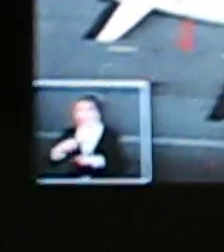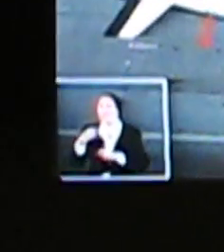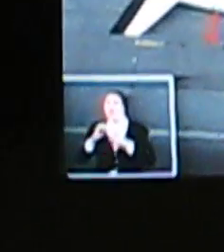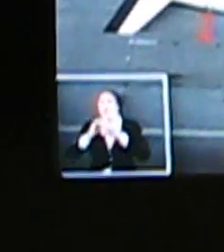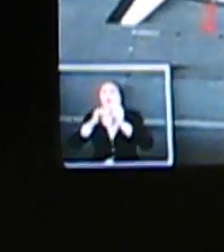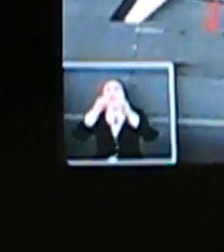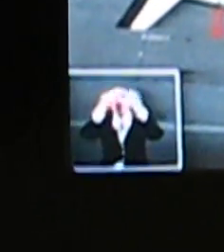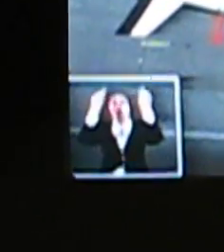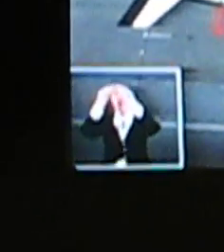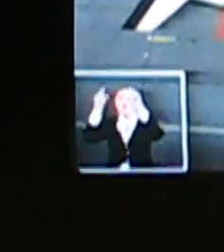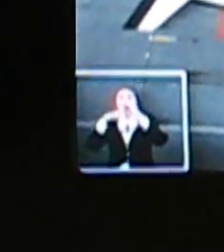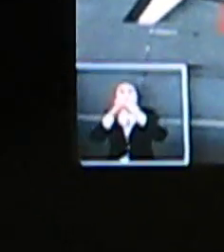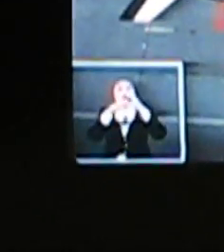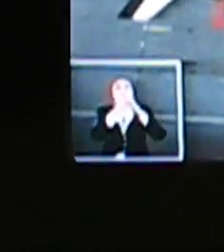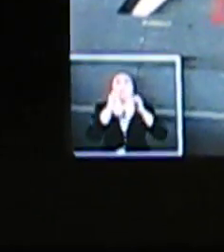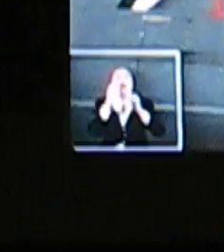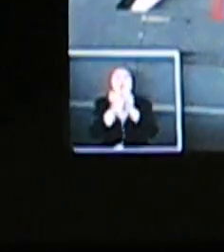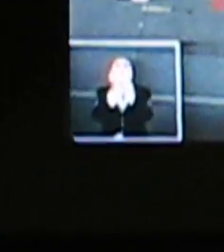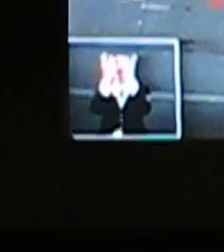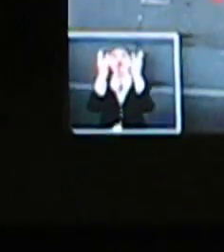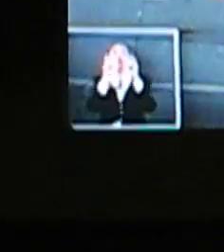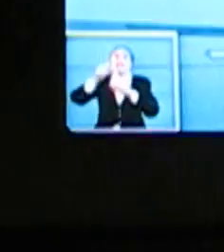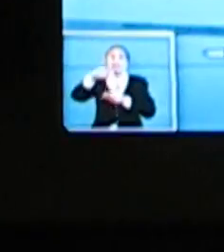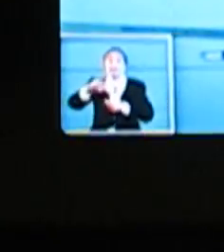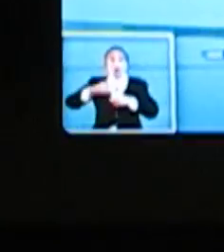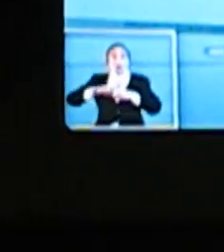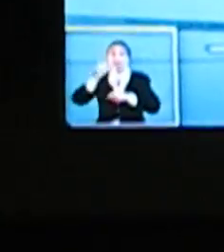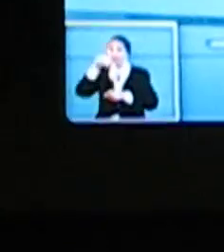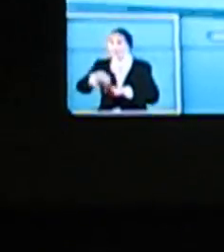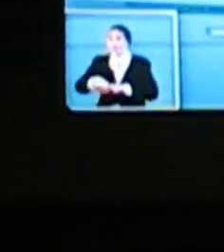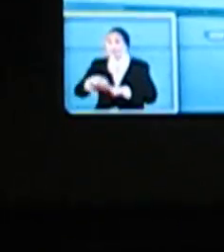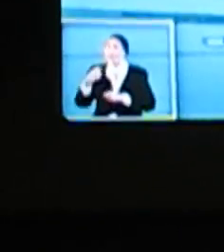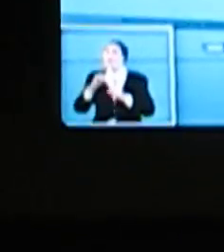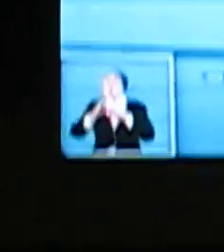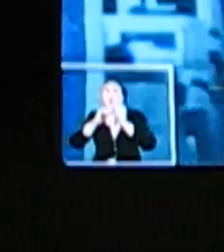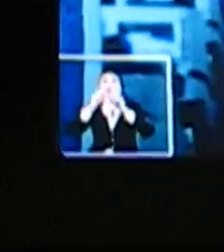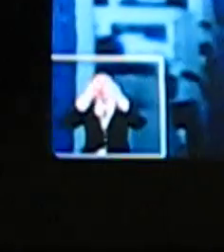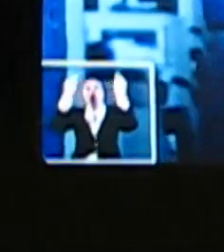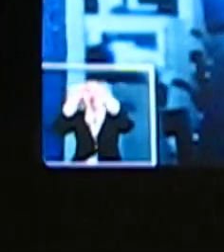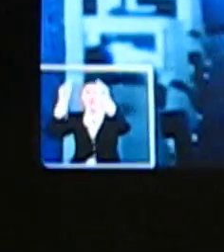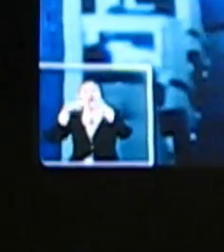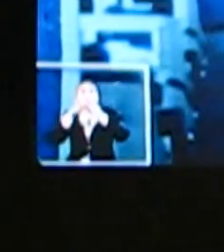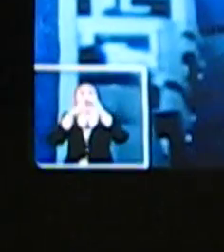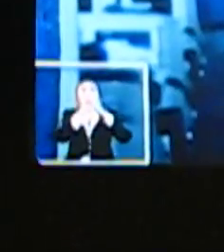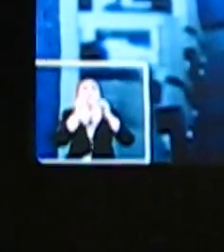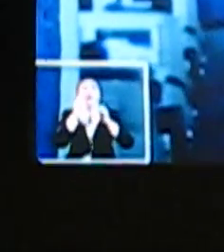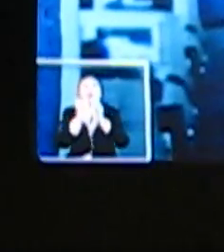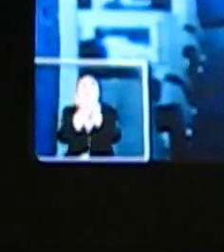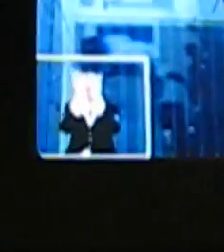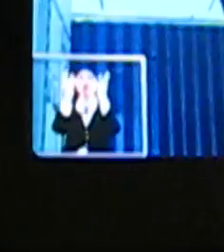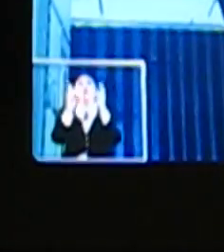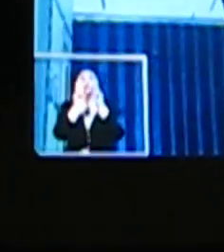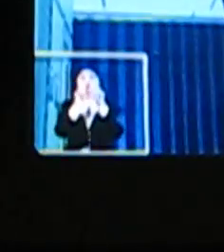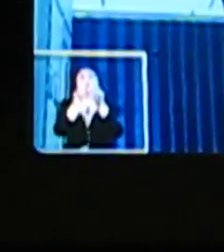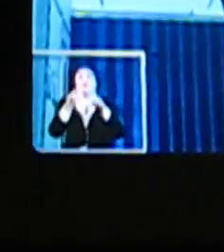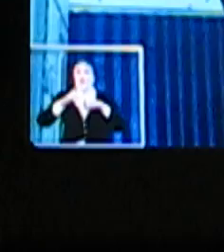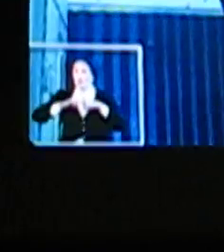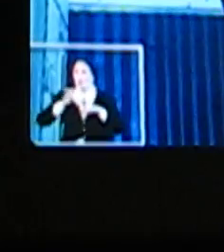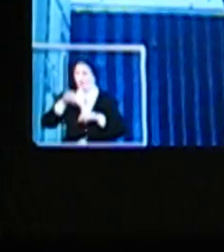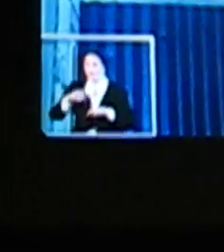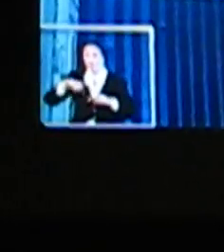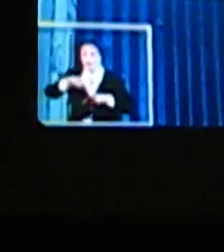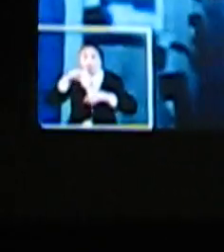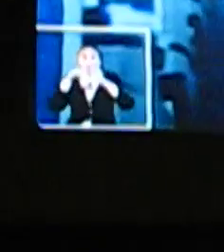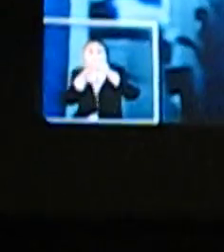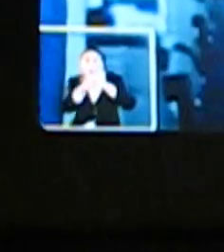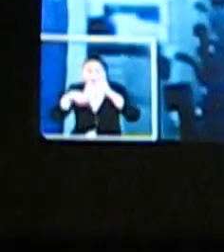وهي مزودة بمنزلقات للنجاة، كما أنها مميزة بعلامات خروج مضيئة. فبرجاء